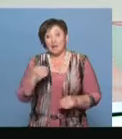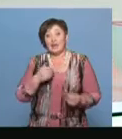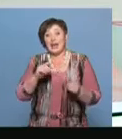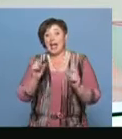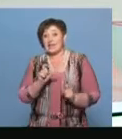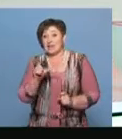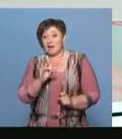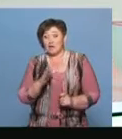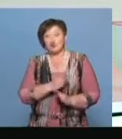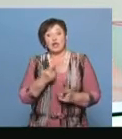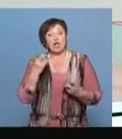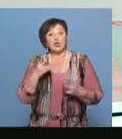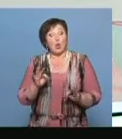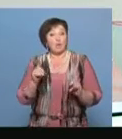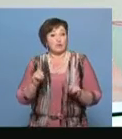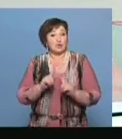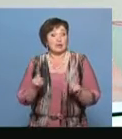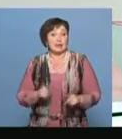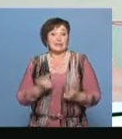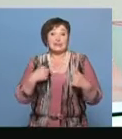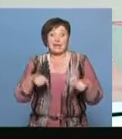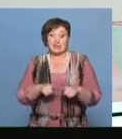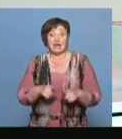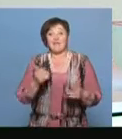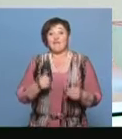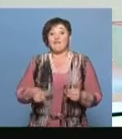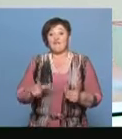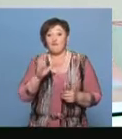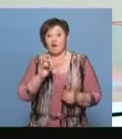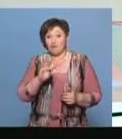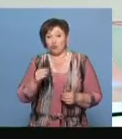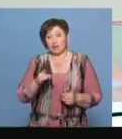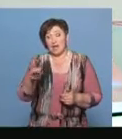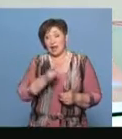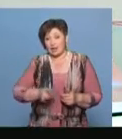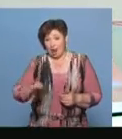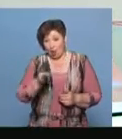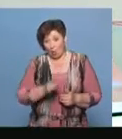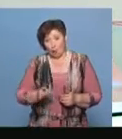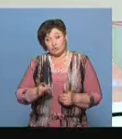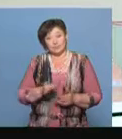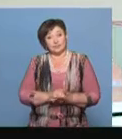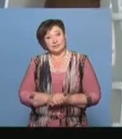нет. Но одного все-таки разыскали в Алмашском районе. Светлана Буланова взяла урок у мастера.